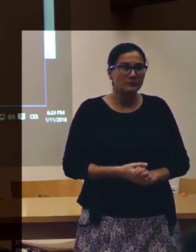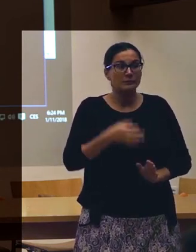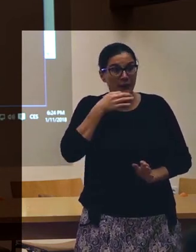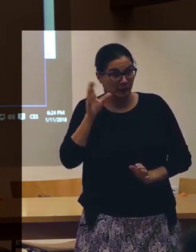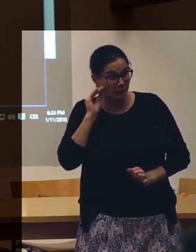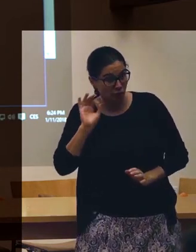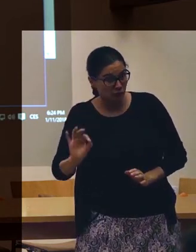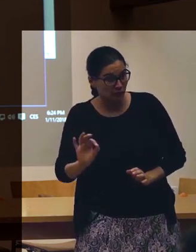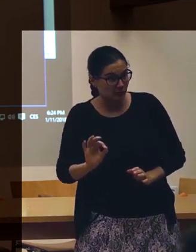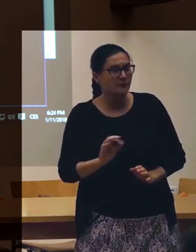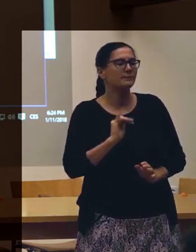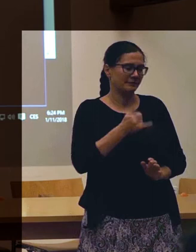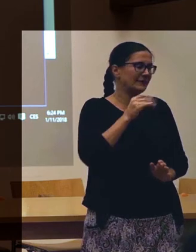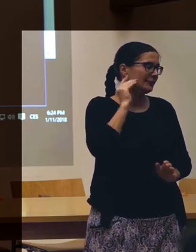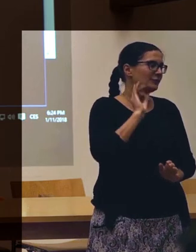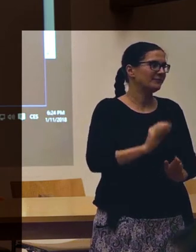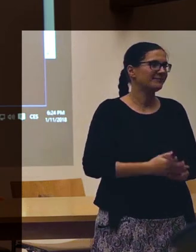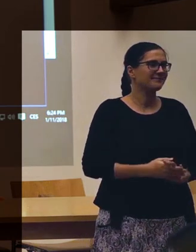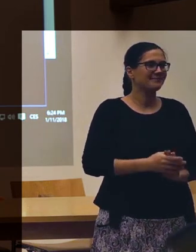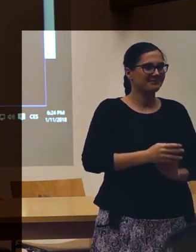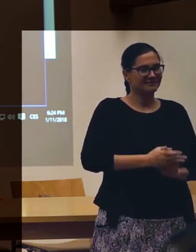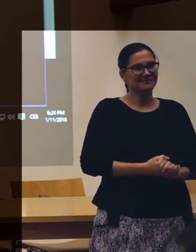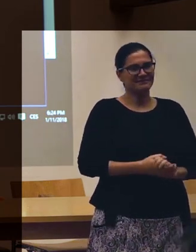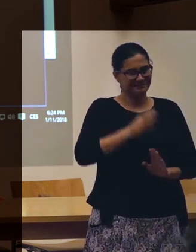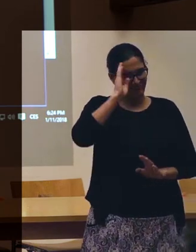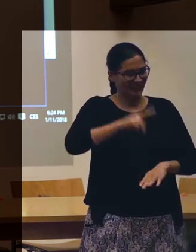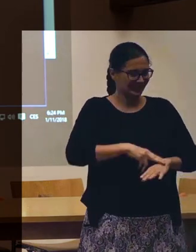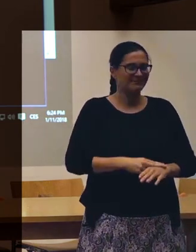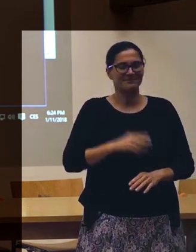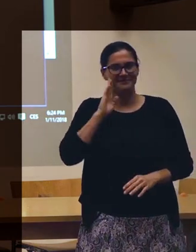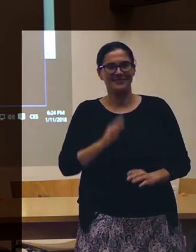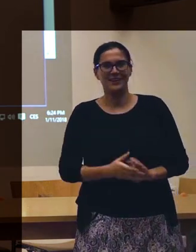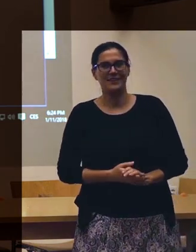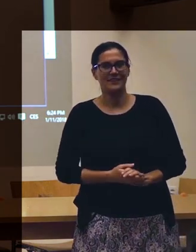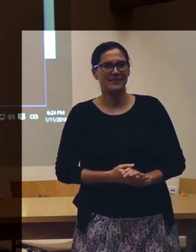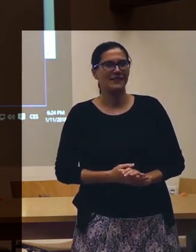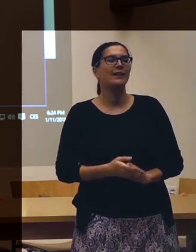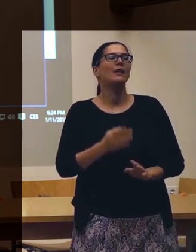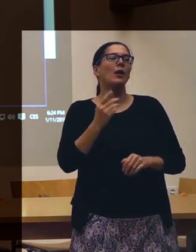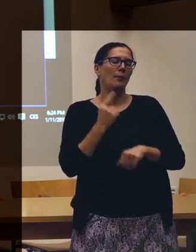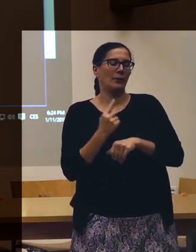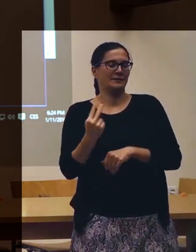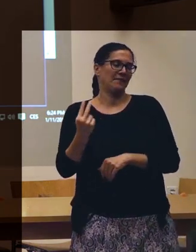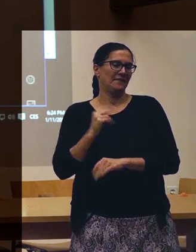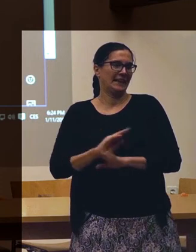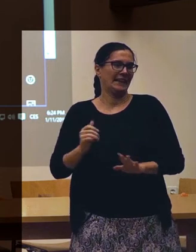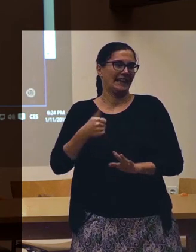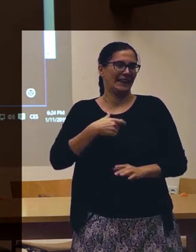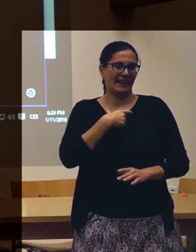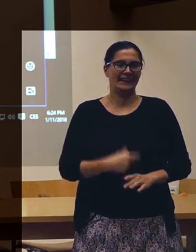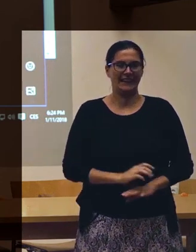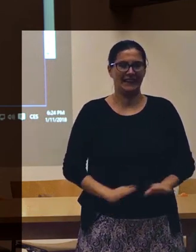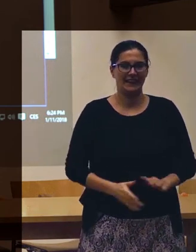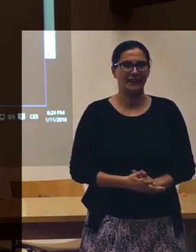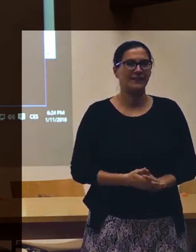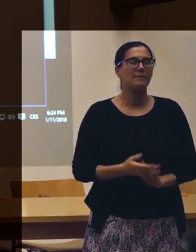me? Yeah, I can hear you. Hi, Anička. Yeah, hi. And you can see only me. Oh, okay, that's funny.